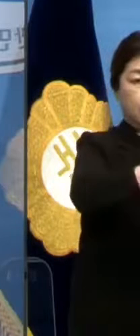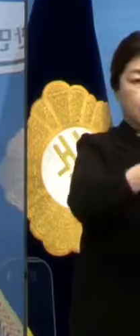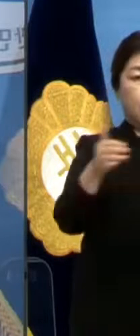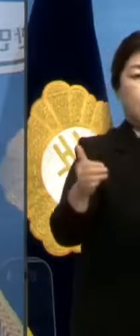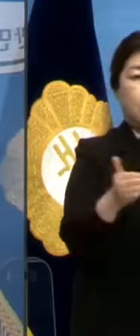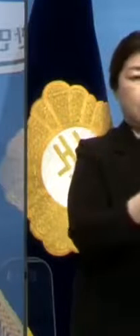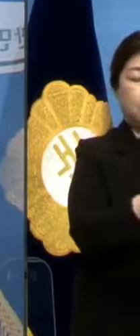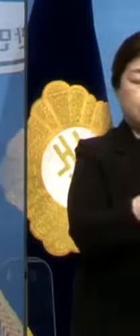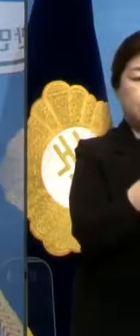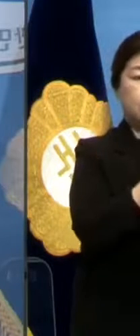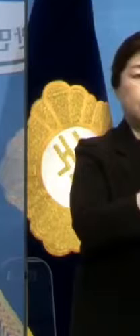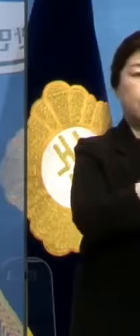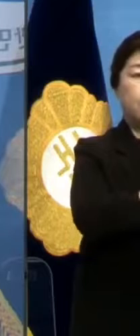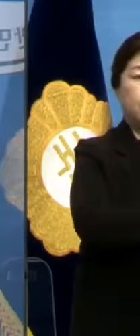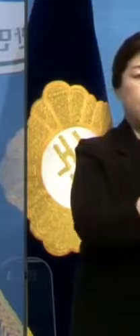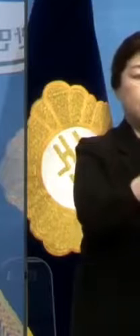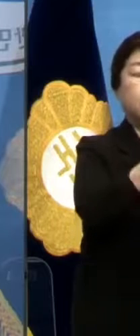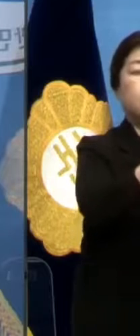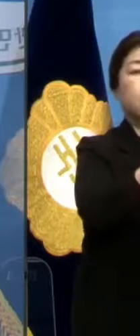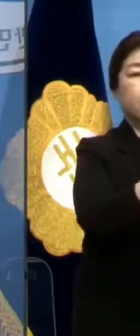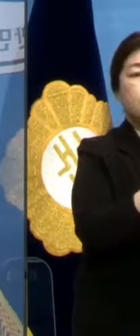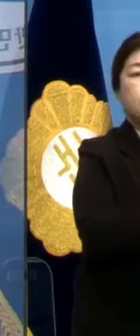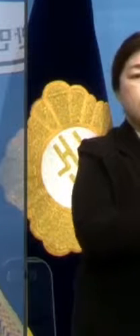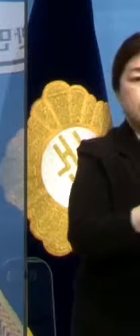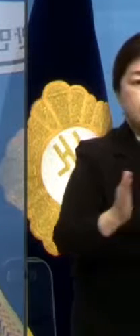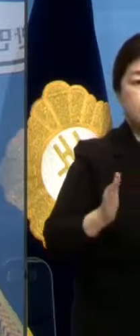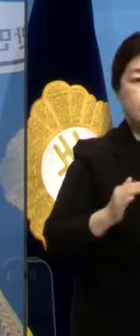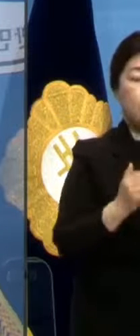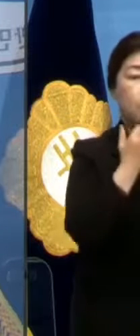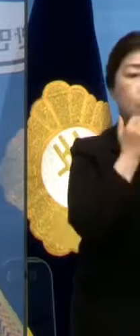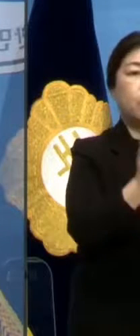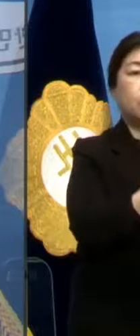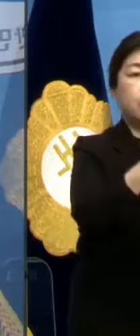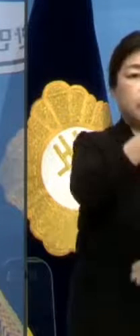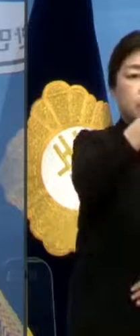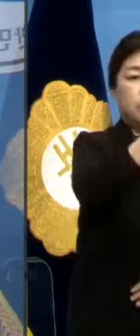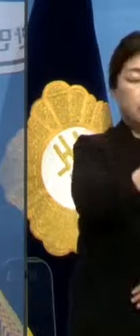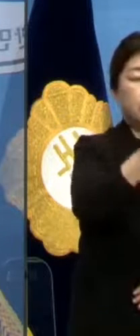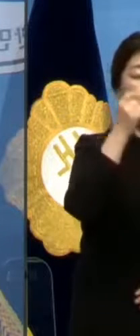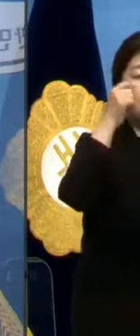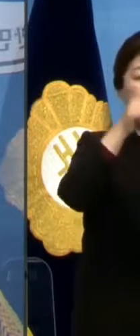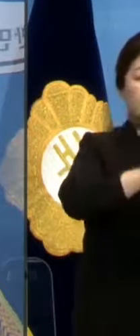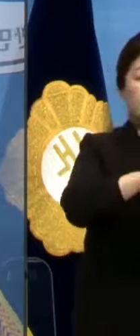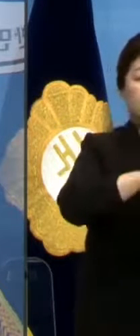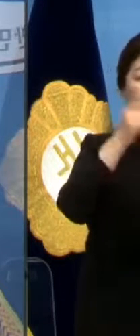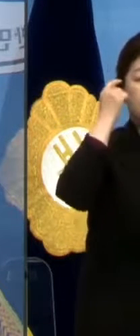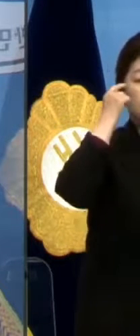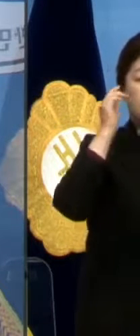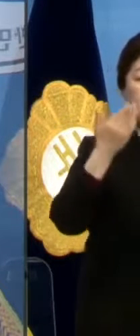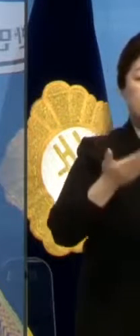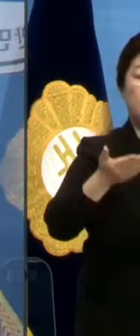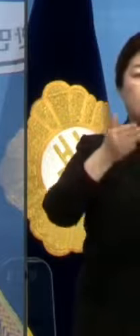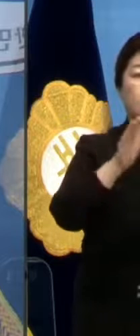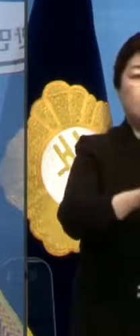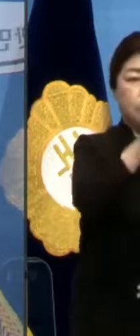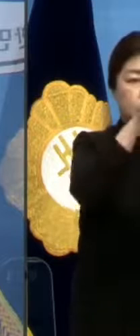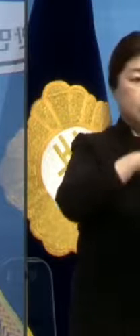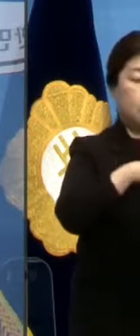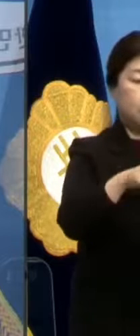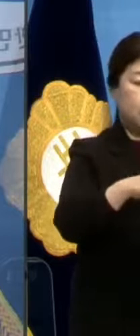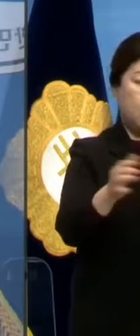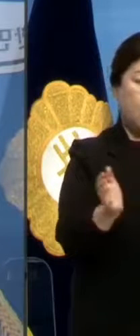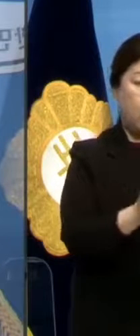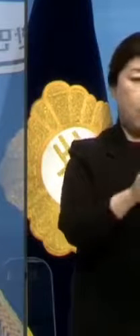하고 그 첫 번째 관문이 서울시장 선거라고 생각합니다. 그러나